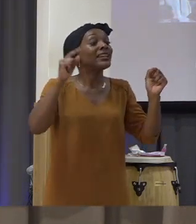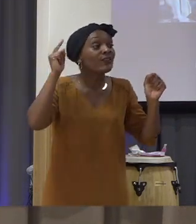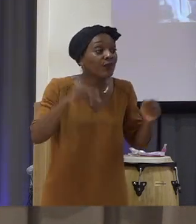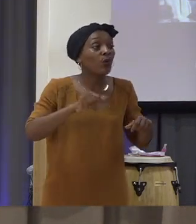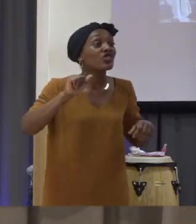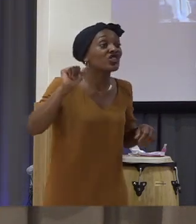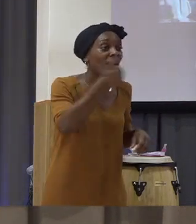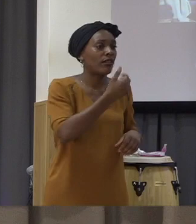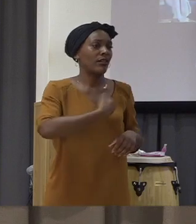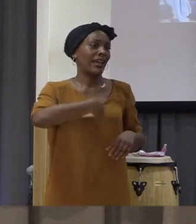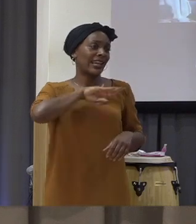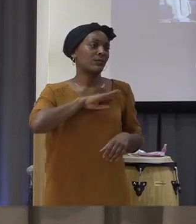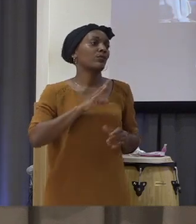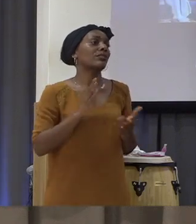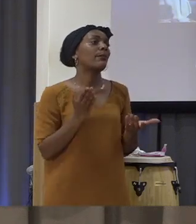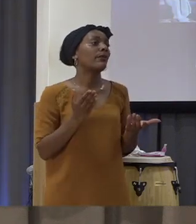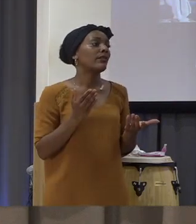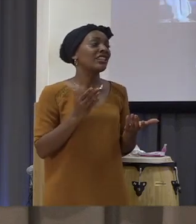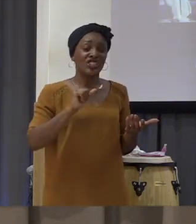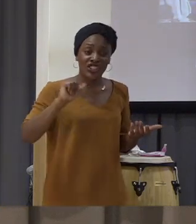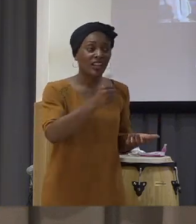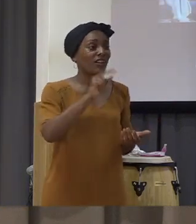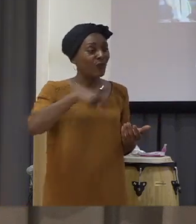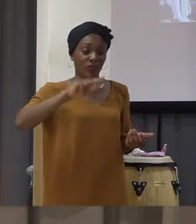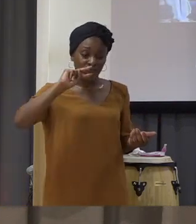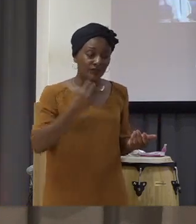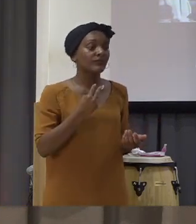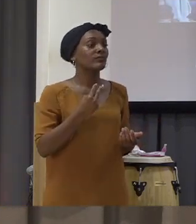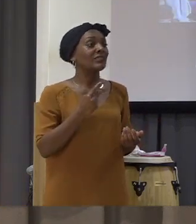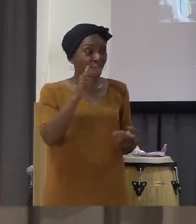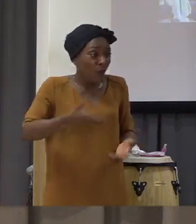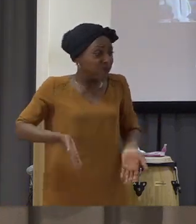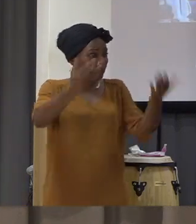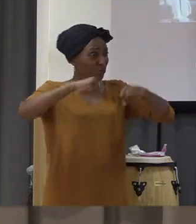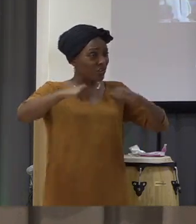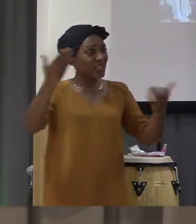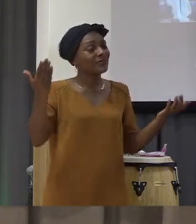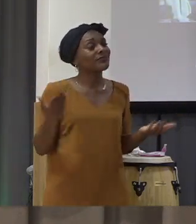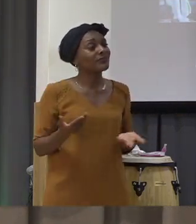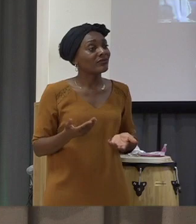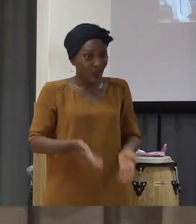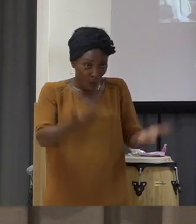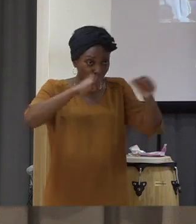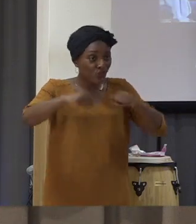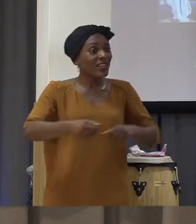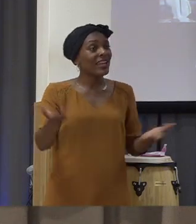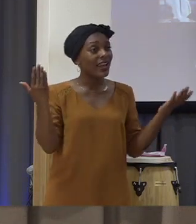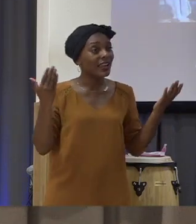Dieu nous a donné le privilège de nous utiliser, à nous de nous bouger, à nous de devenir